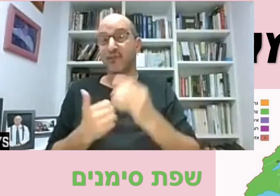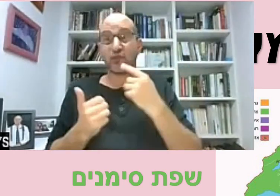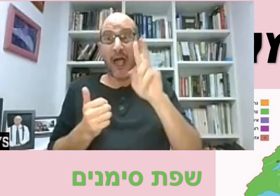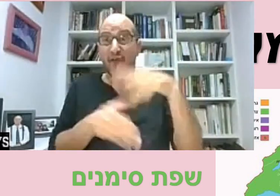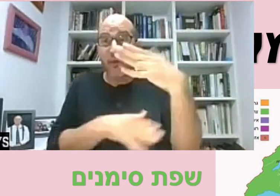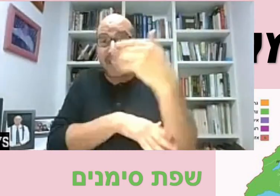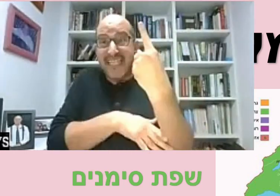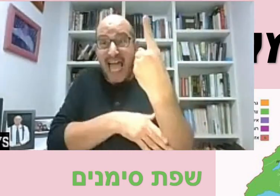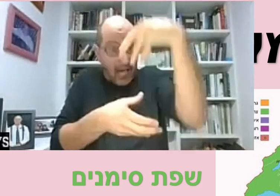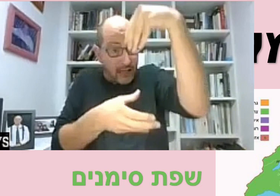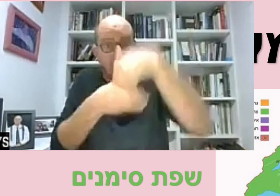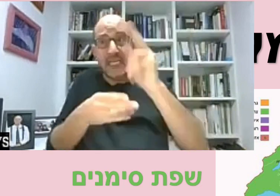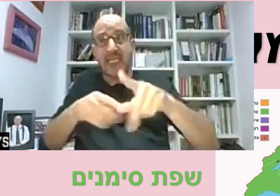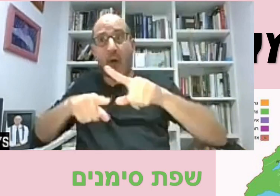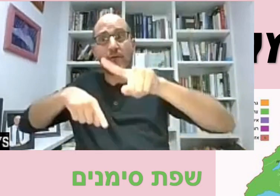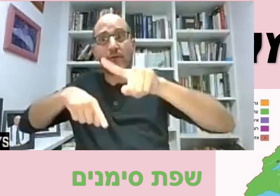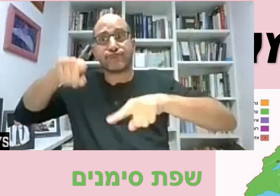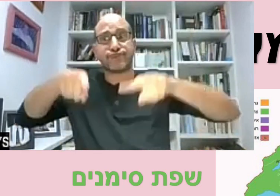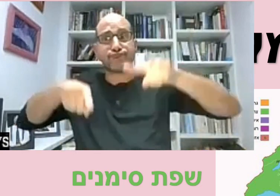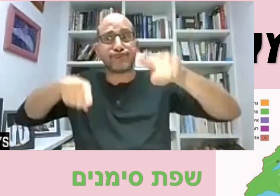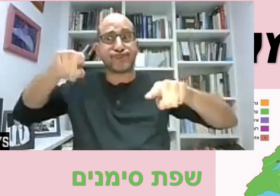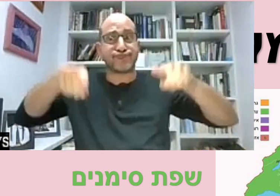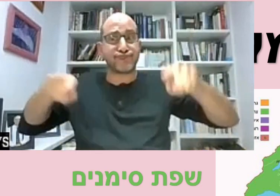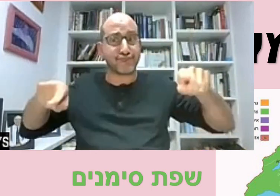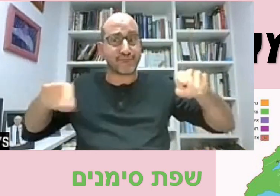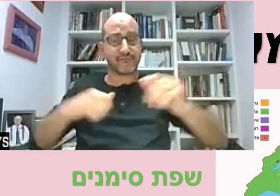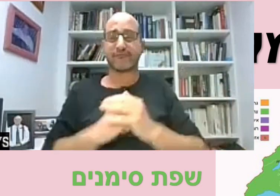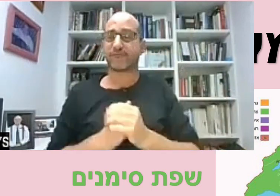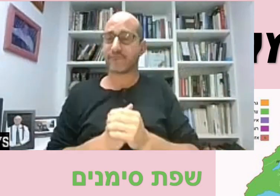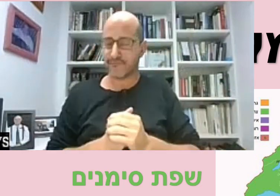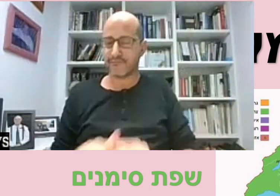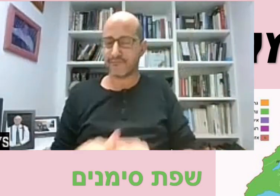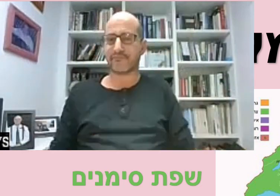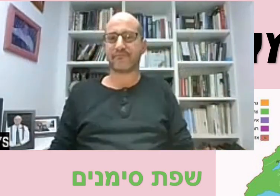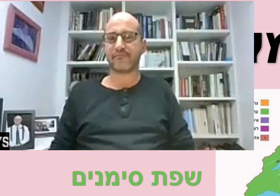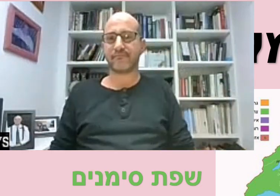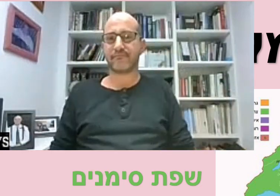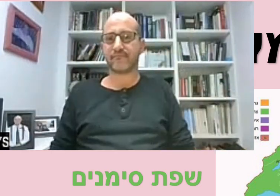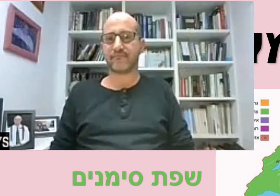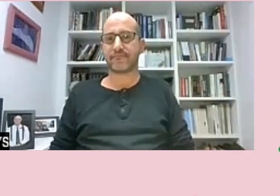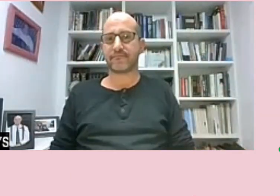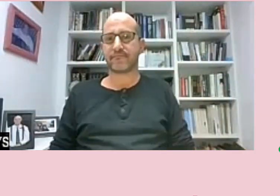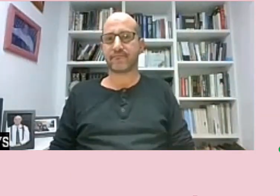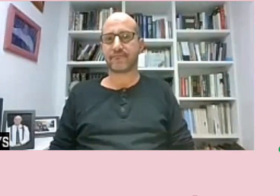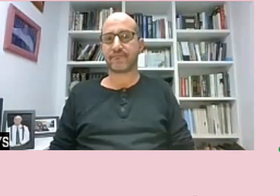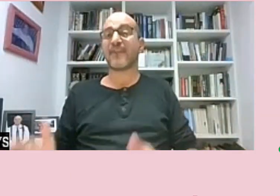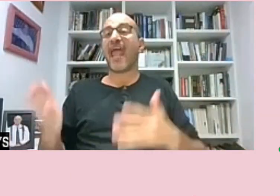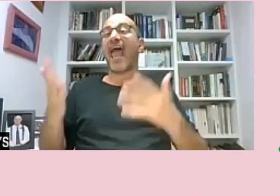שוויצרית. זאת אומרת שבמדינה אחת יש כמה שפות שונות.